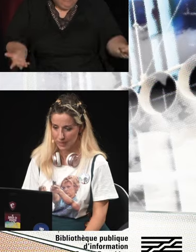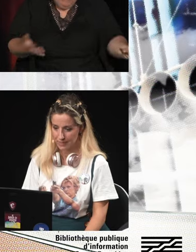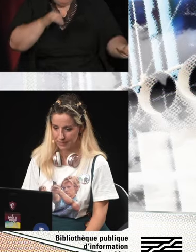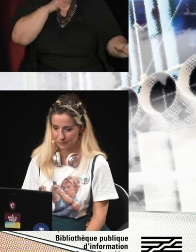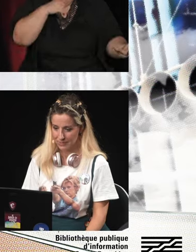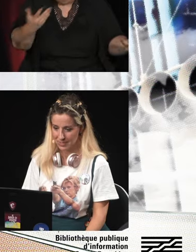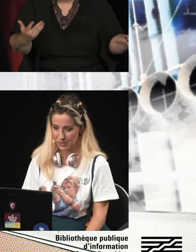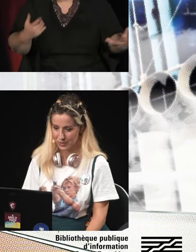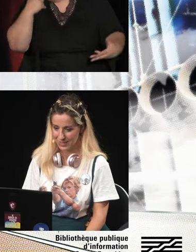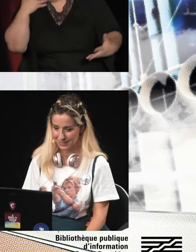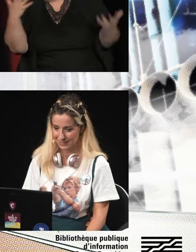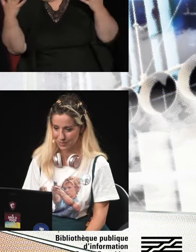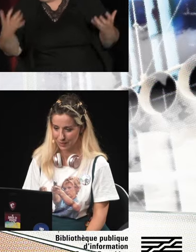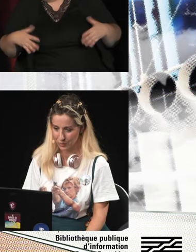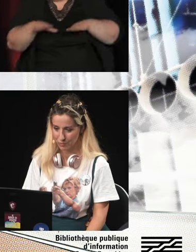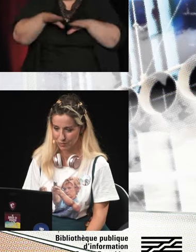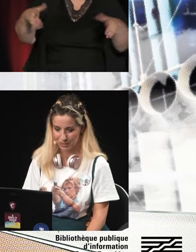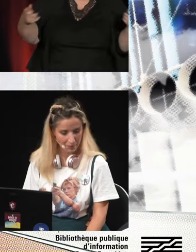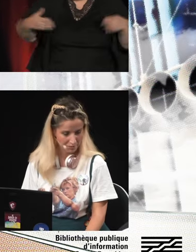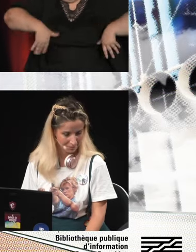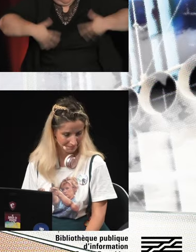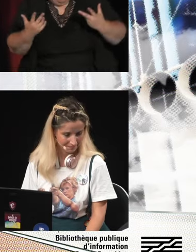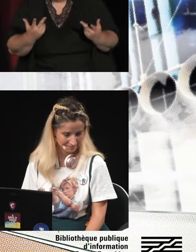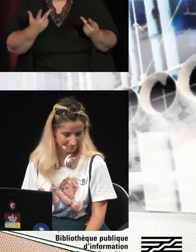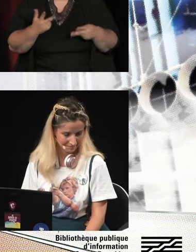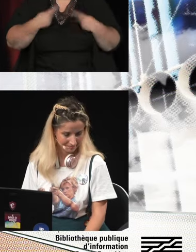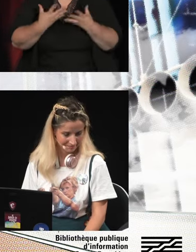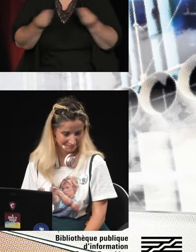Écoutez, c'est le spectacle, c'est la mise en scène, on va perdre un peu plus de vie que prévu.